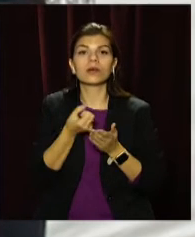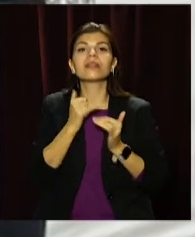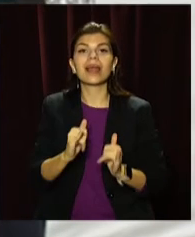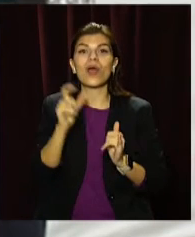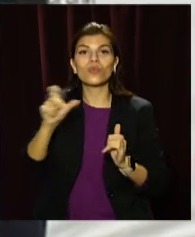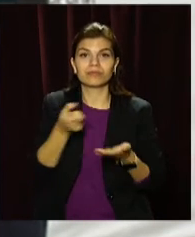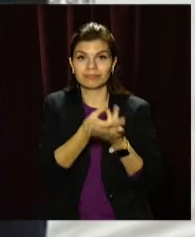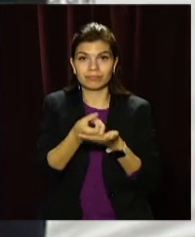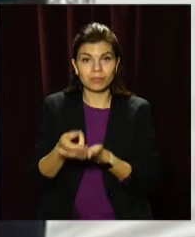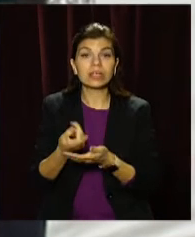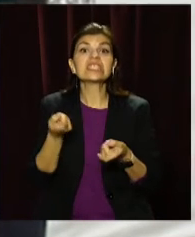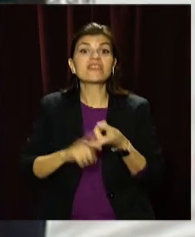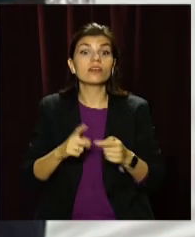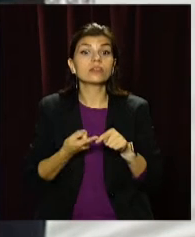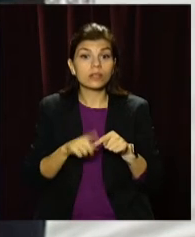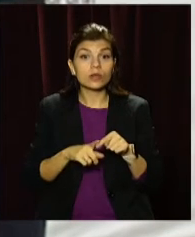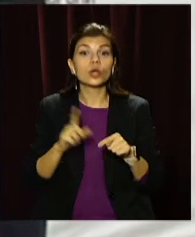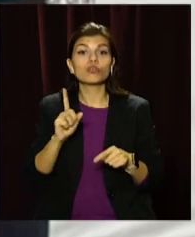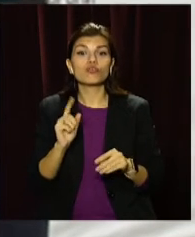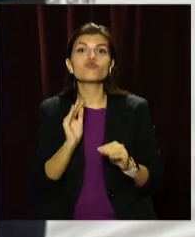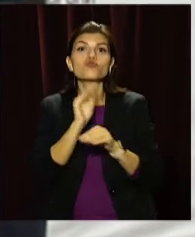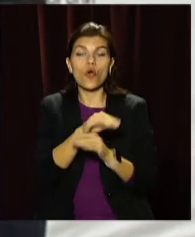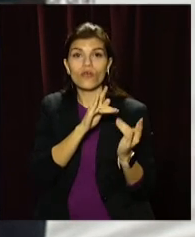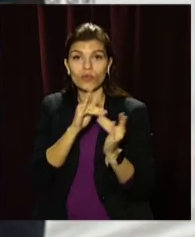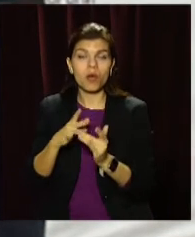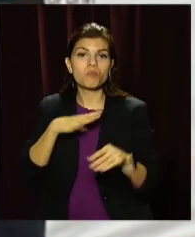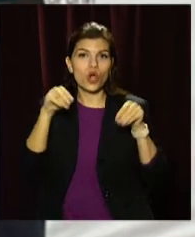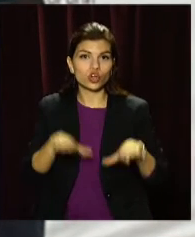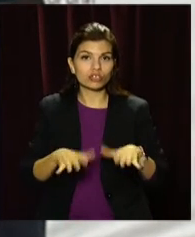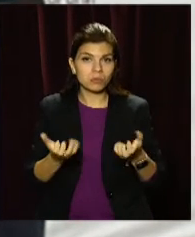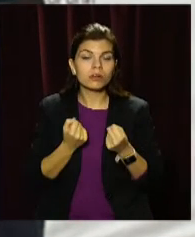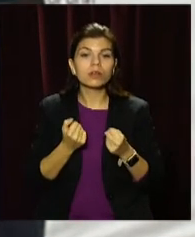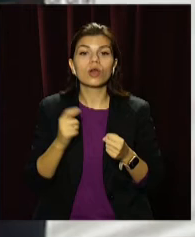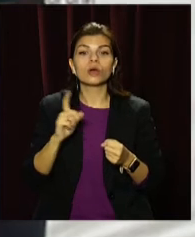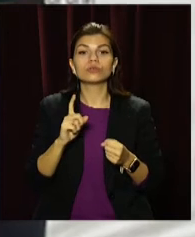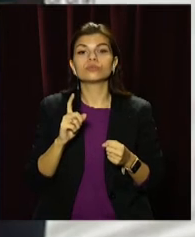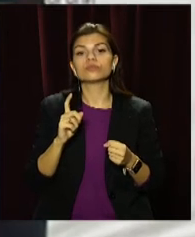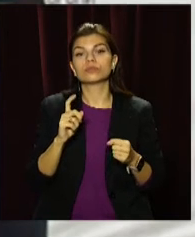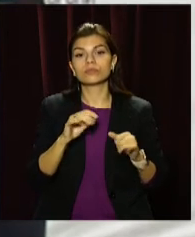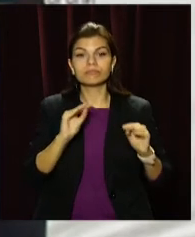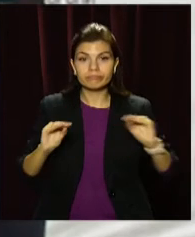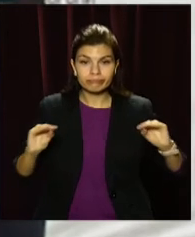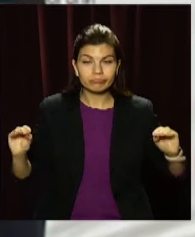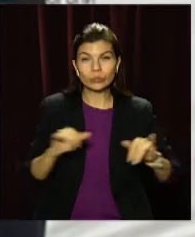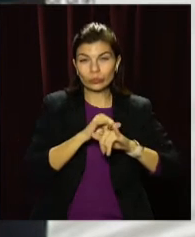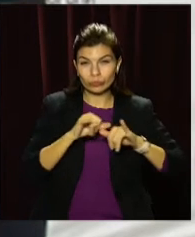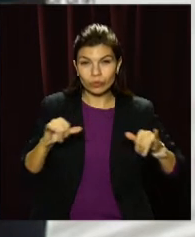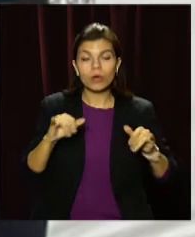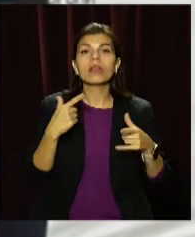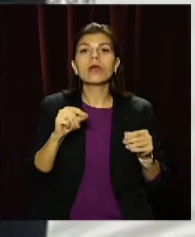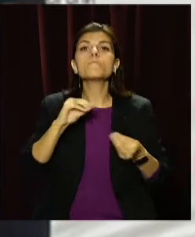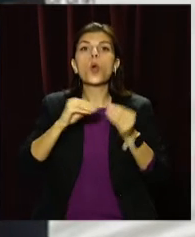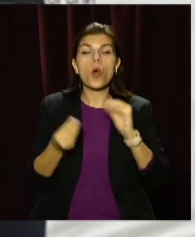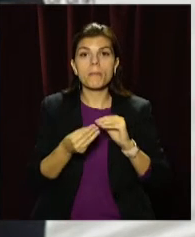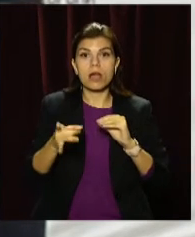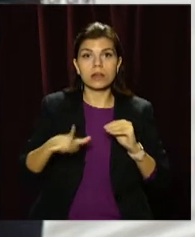COVID. В зв'язку з цим, щоб додати ліжка, було прийнято рішення щодо розгортання в самих, скажімо так, проблемних